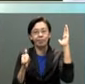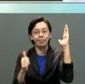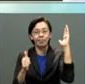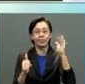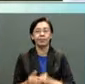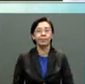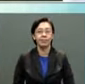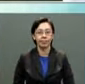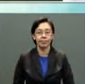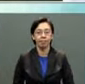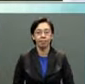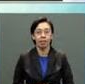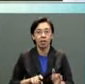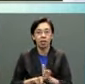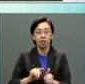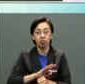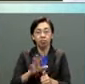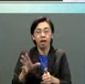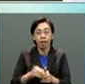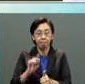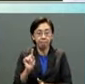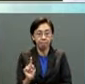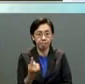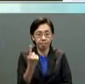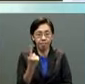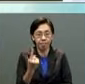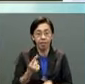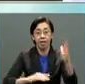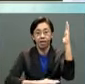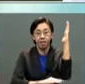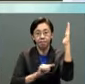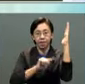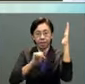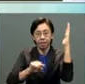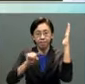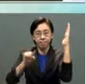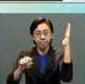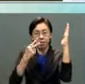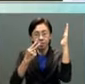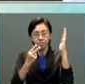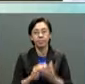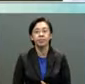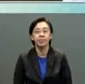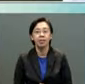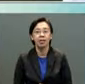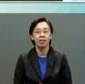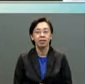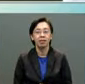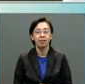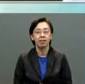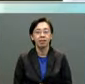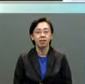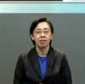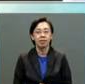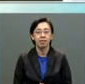าดูในผู้ป่วยรายใหม่บ้างนะครับถ้าเราพล็อตออกมาเป็นกราฟก็จะแตกต่างกันกับผู้ป่วยสะสมครับเพราะตอนนี้จะเห็นขึ้นๆลงๆ